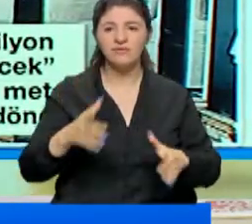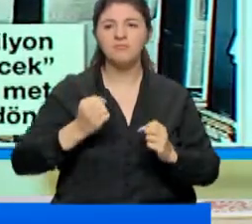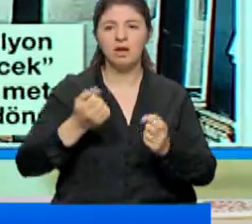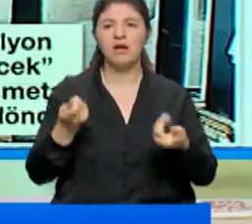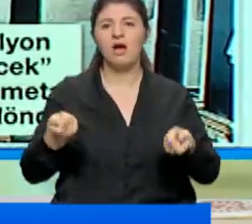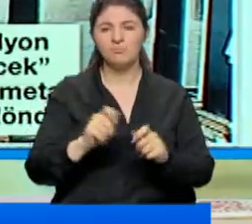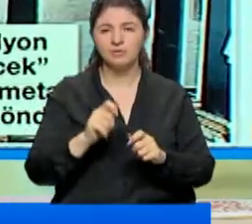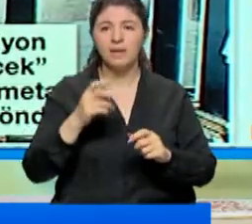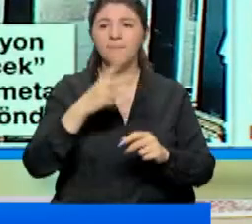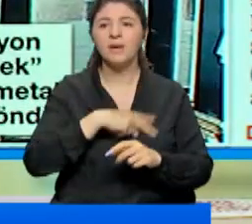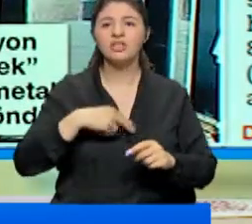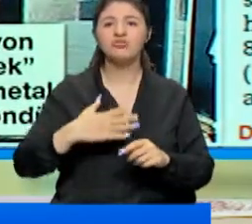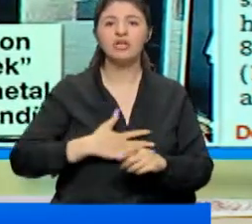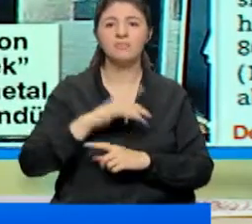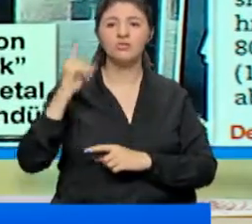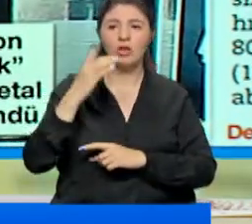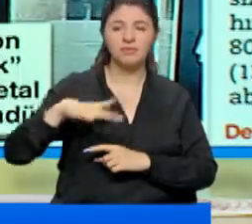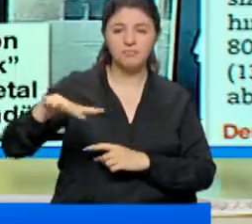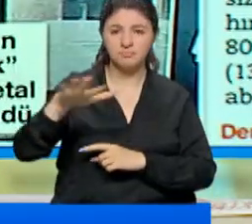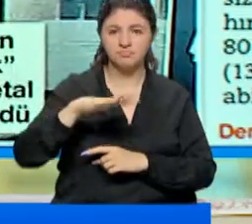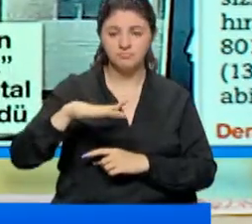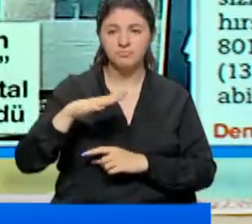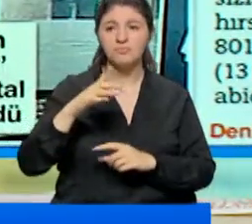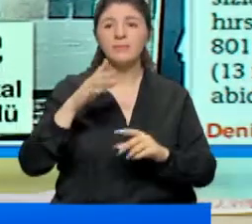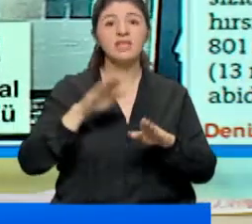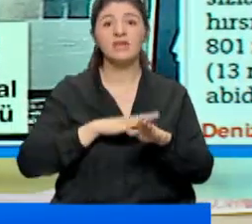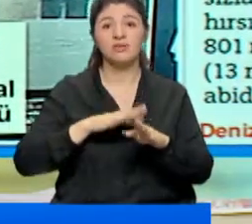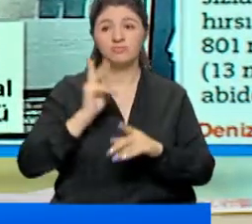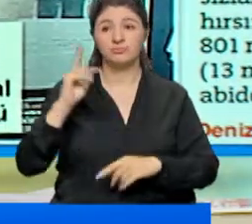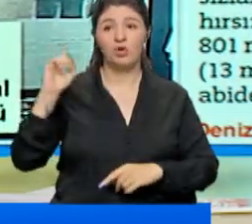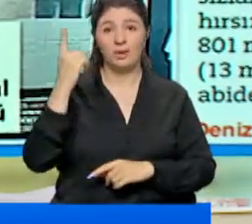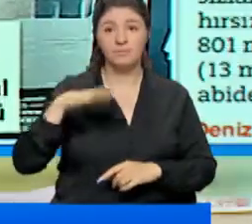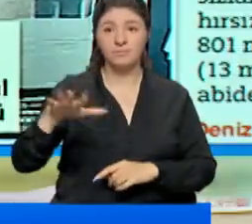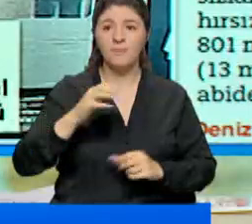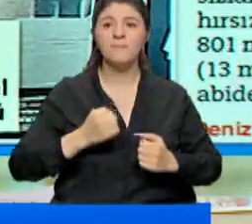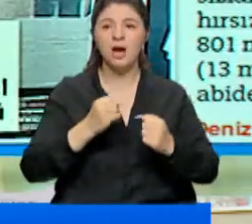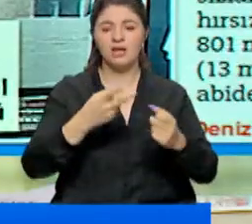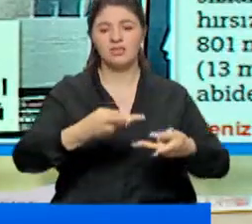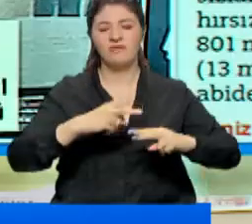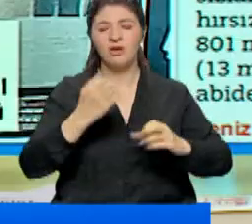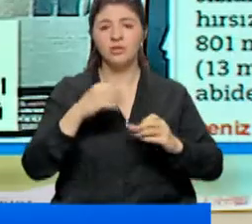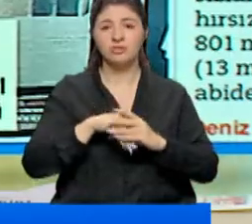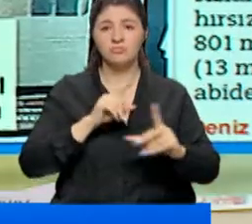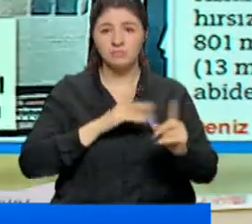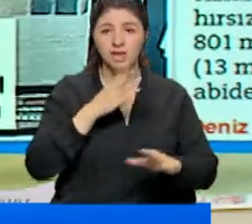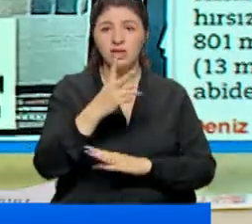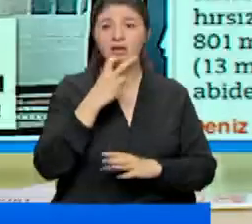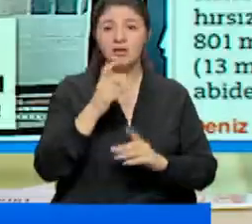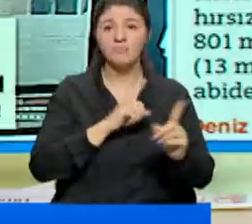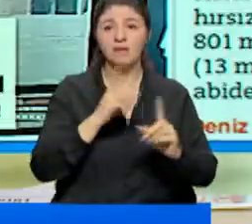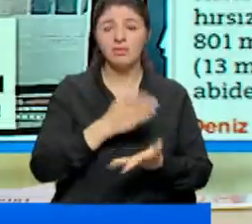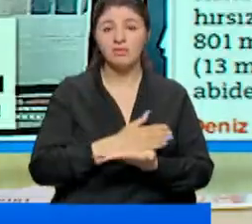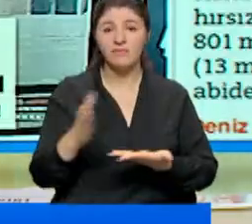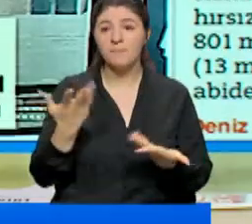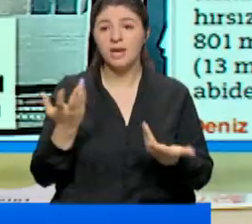Park kapandı belediyenin cephenin yönetimi Masur yavaş yönetimi Parkı devralmak için yargıya gitti iki yıldır